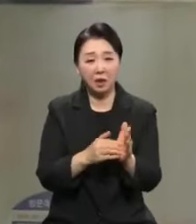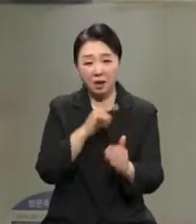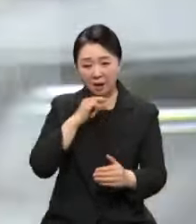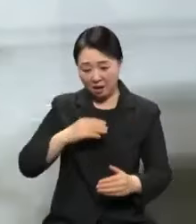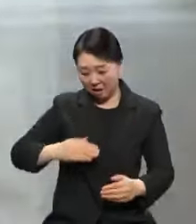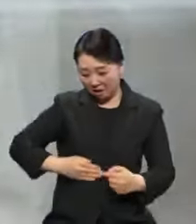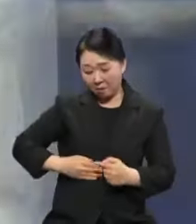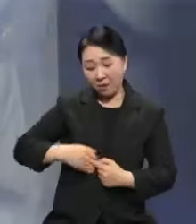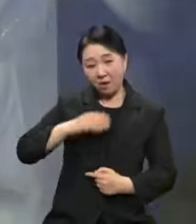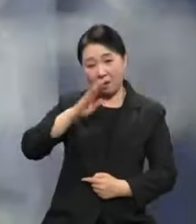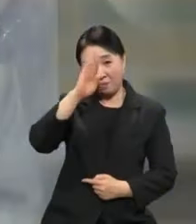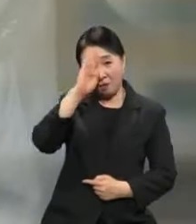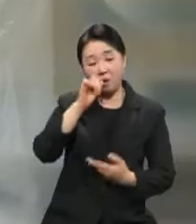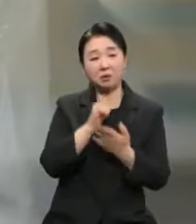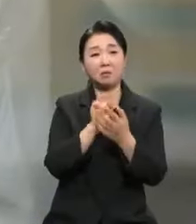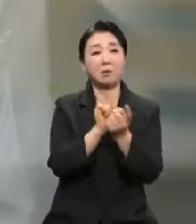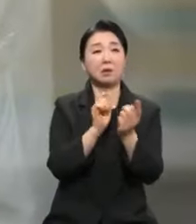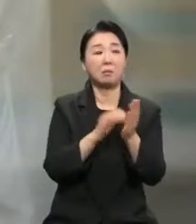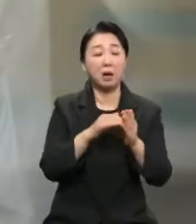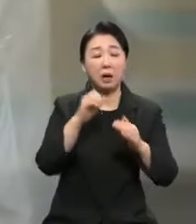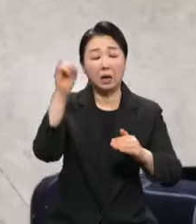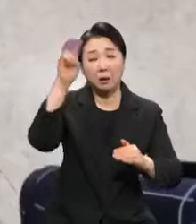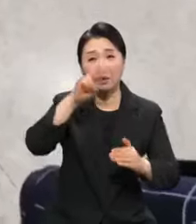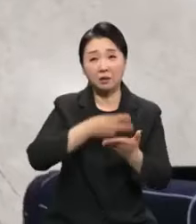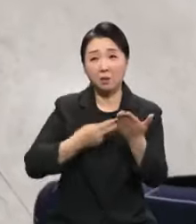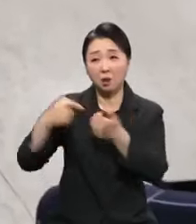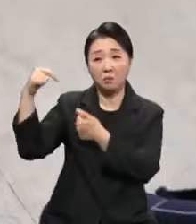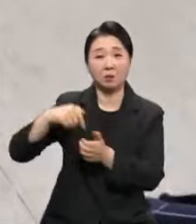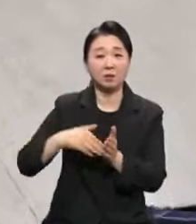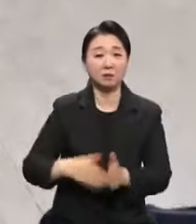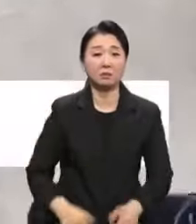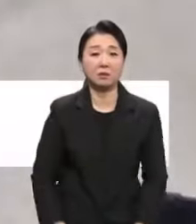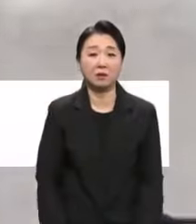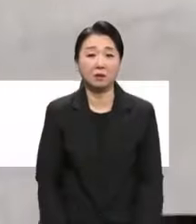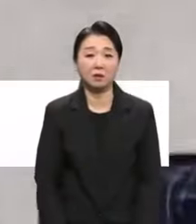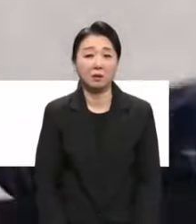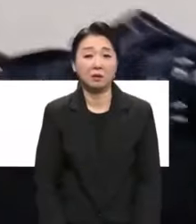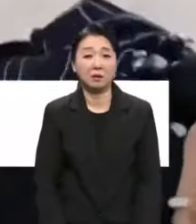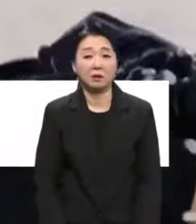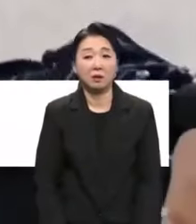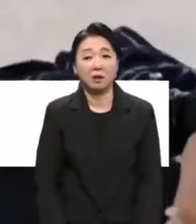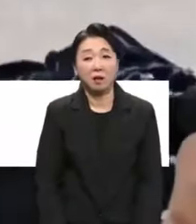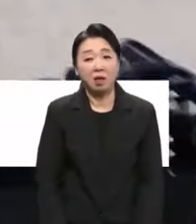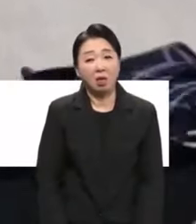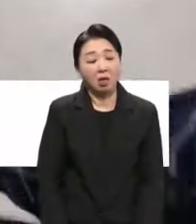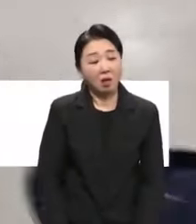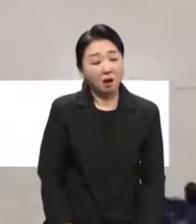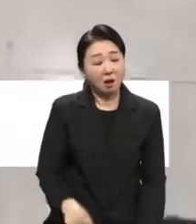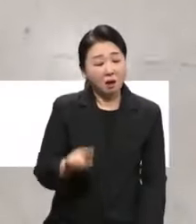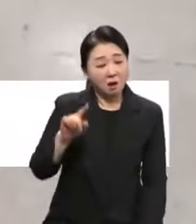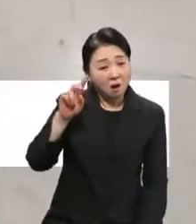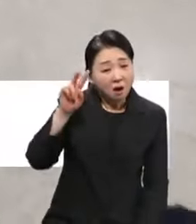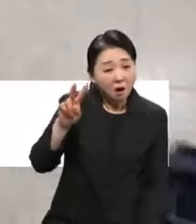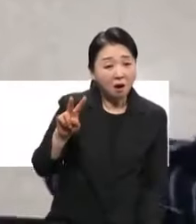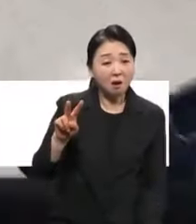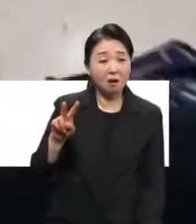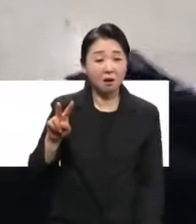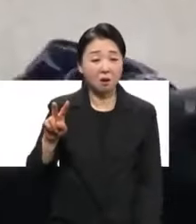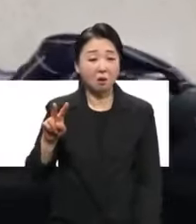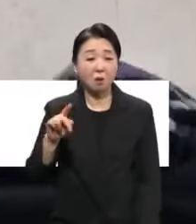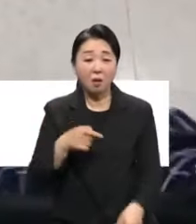씨는 갑작스러운 퇴원 통보를 받았습니다. 하루 6시간 지금 미리 퇴원했어요. 원래는 머리 한